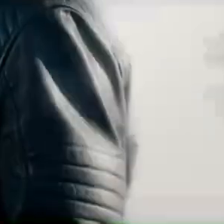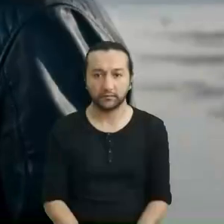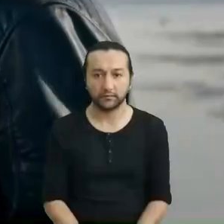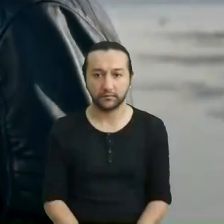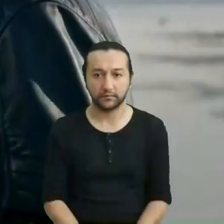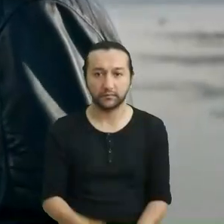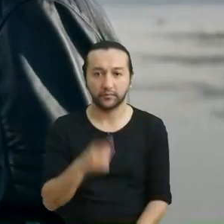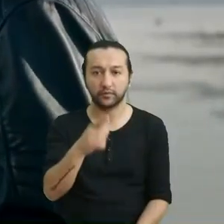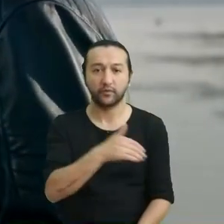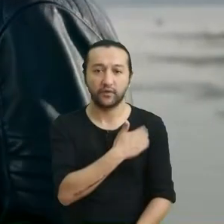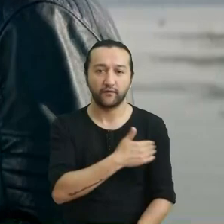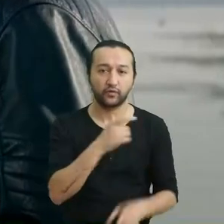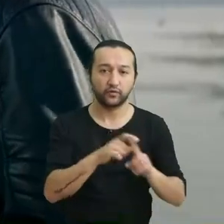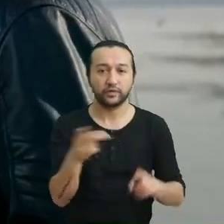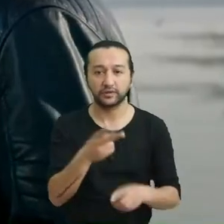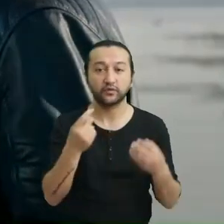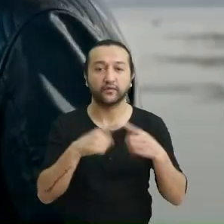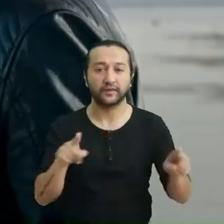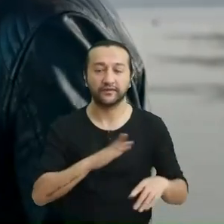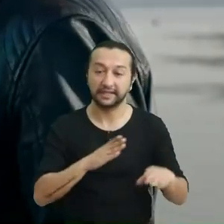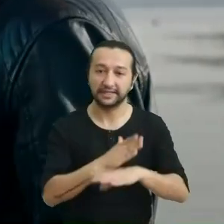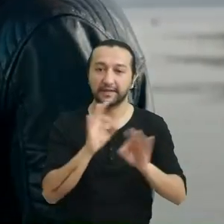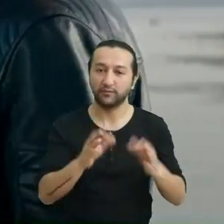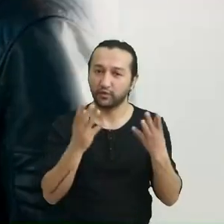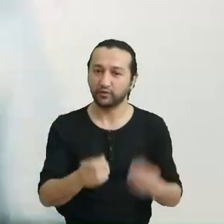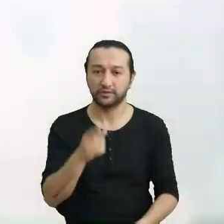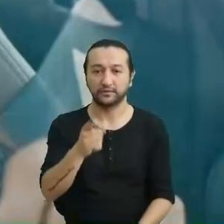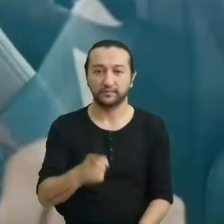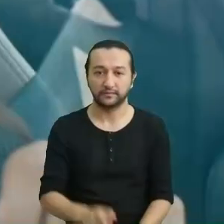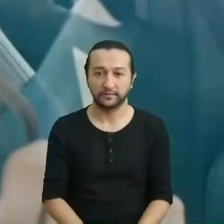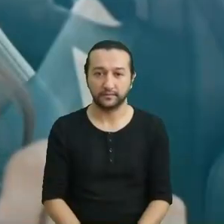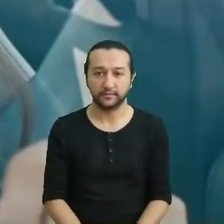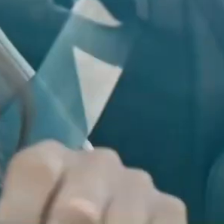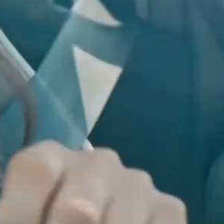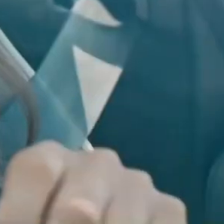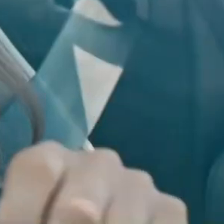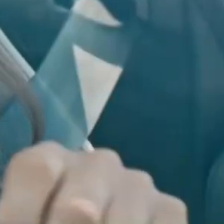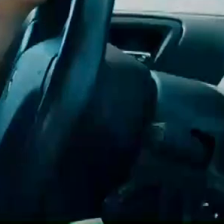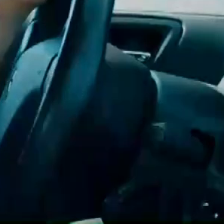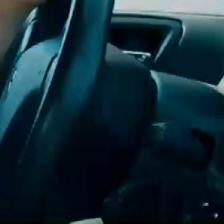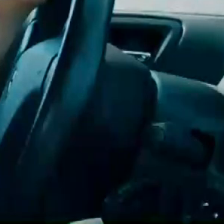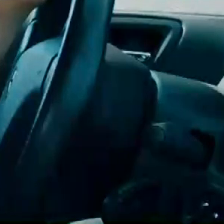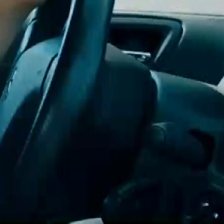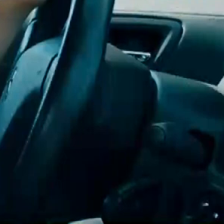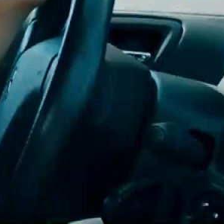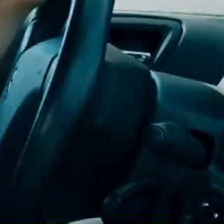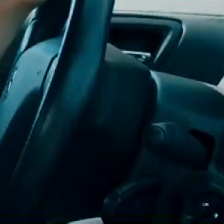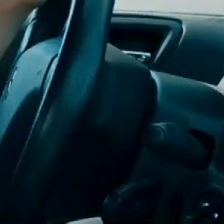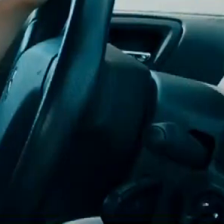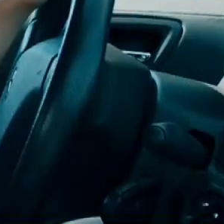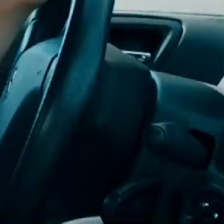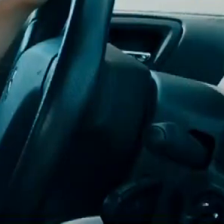Geçmiş. O avukatla bu Duru çok farklı ama. Keşke hep böyle kalsanız. Şu an. Duru gülümsüyor. Bir